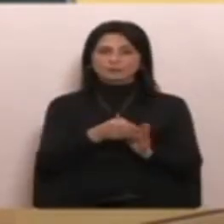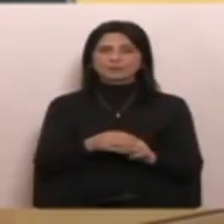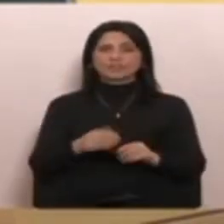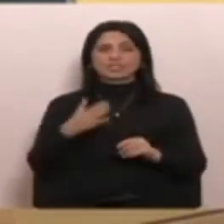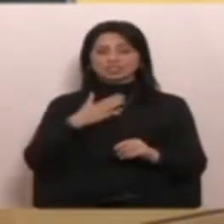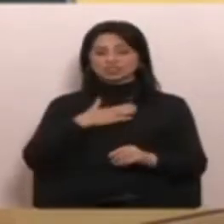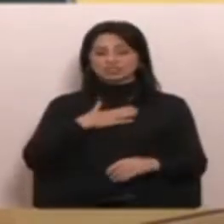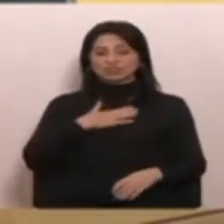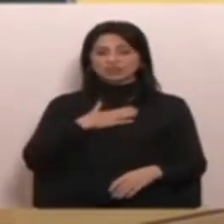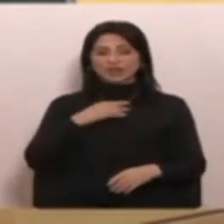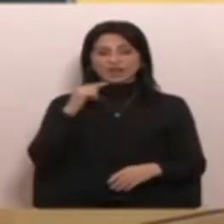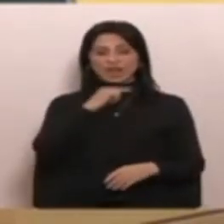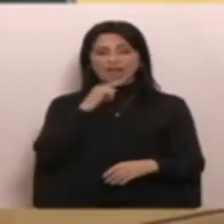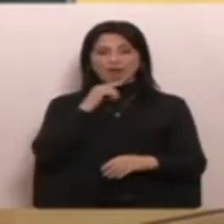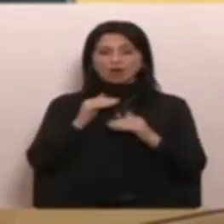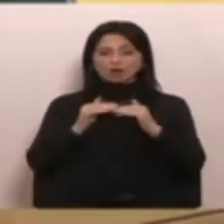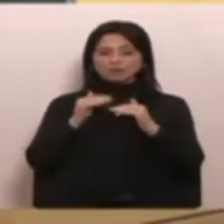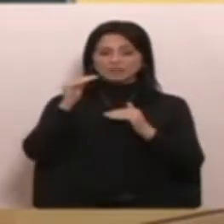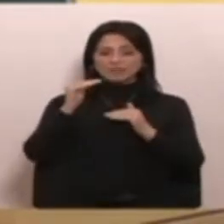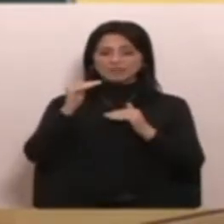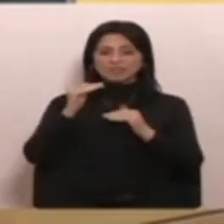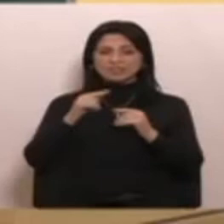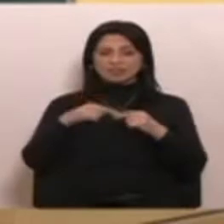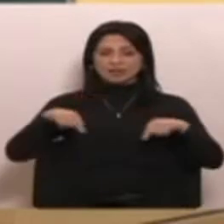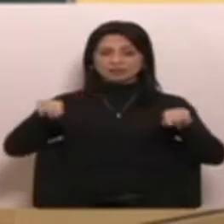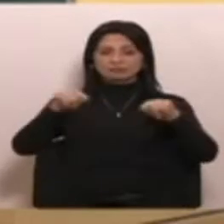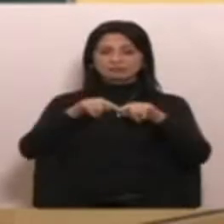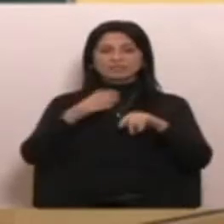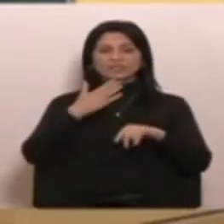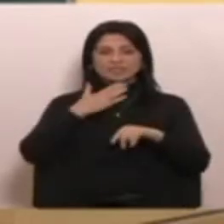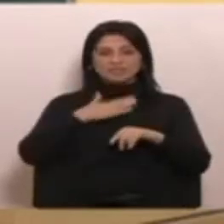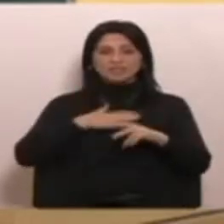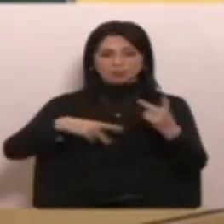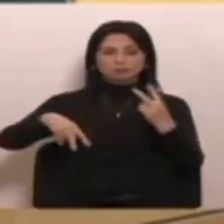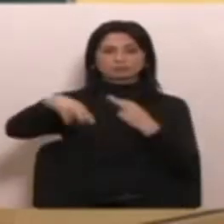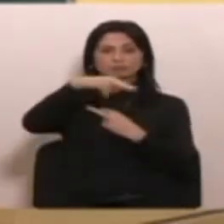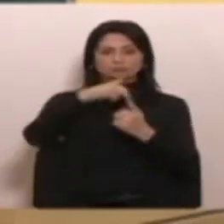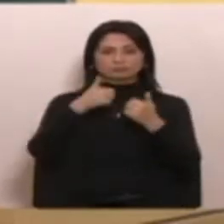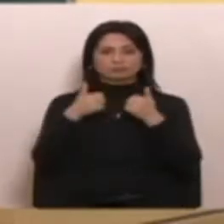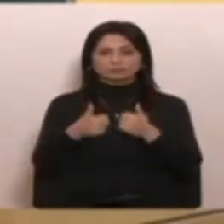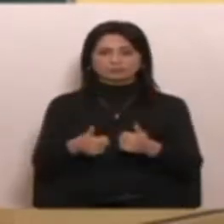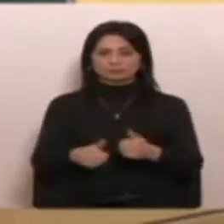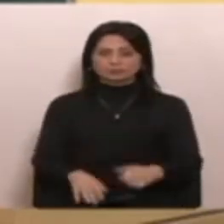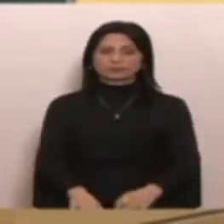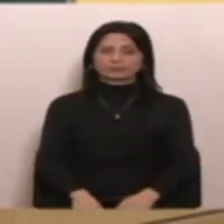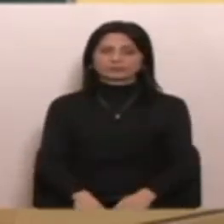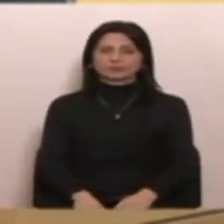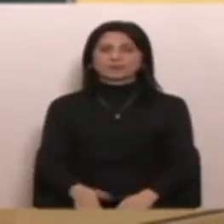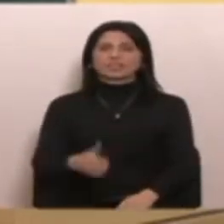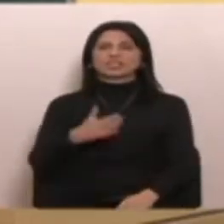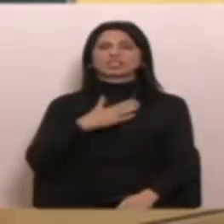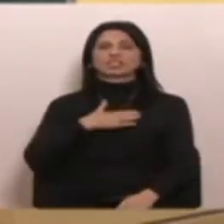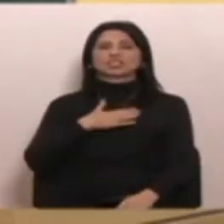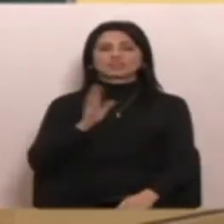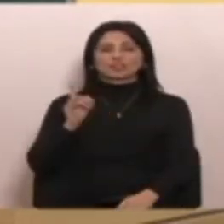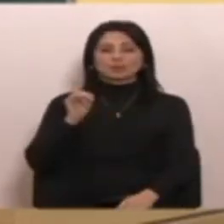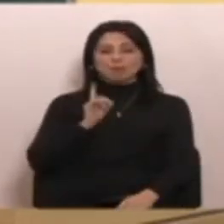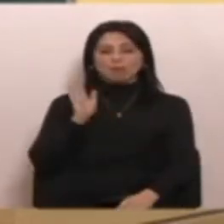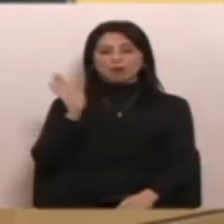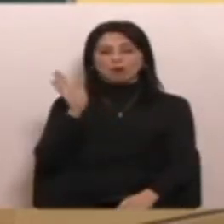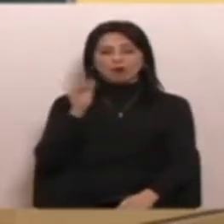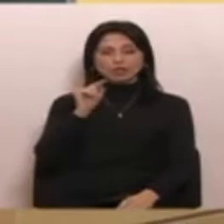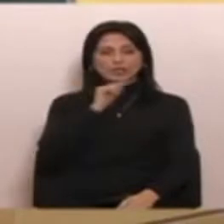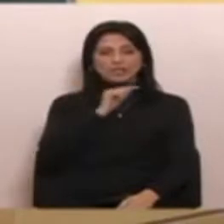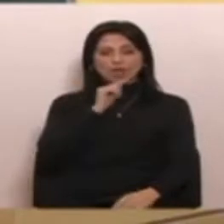ჩვენი ეკონომიკური ზრდა დარგობრივ ჭრილში საკმაოდ დივერსიფიცირებულია. ჩვენი მოლოდინი